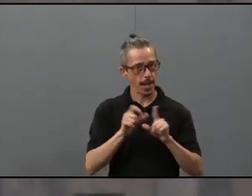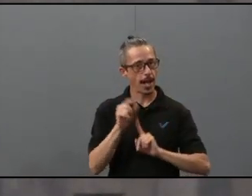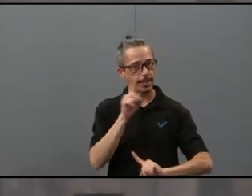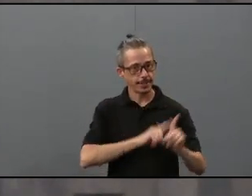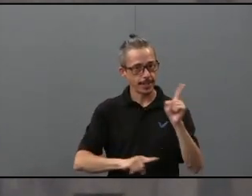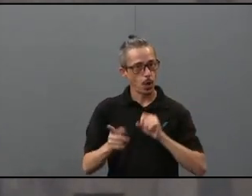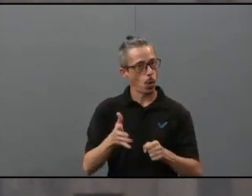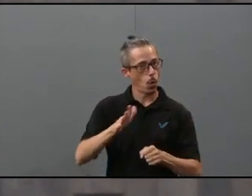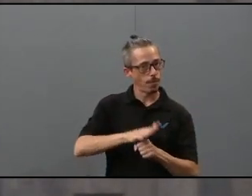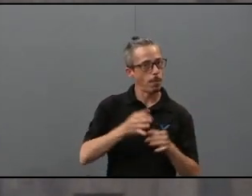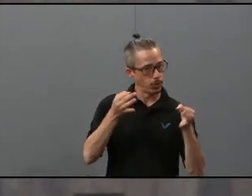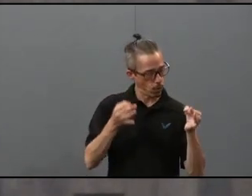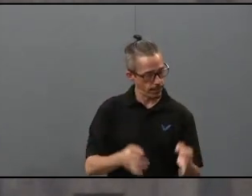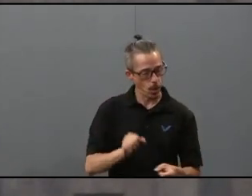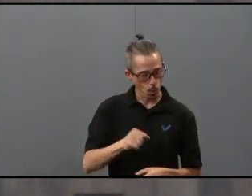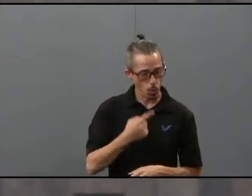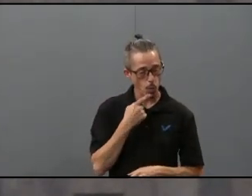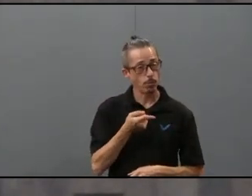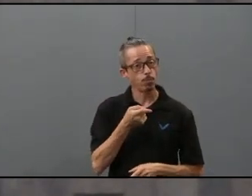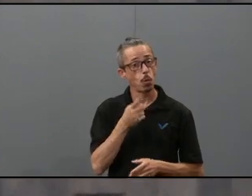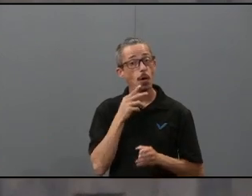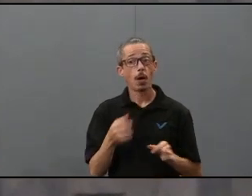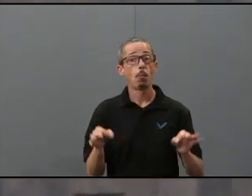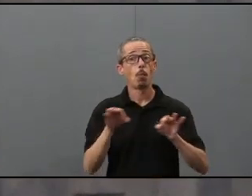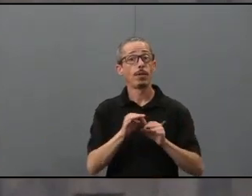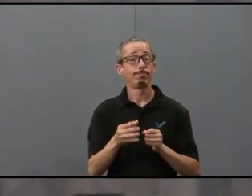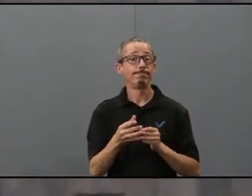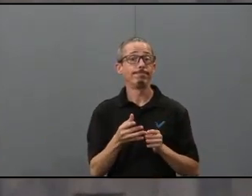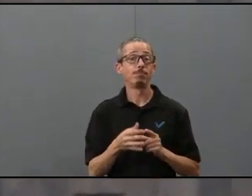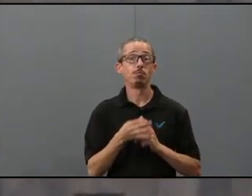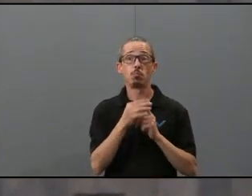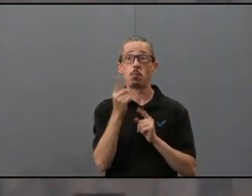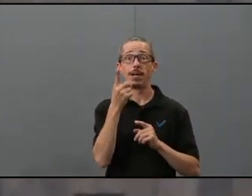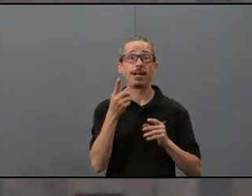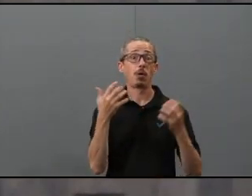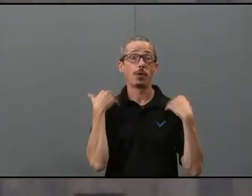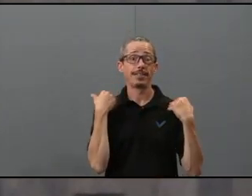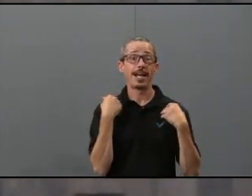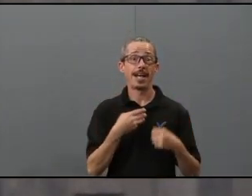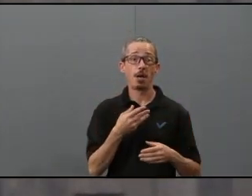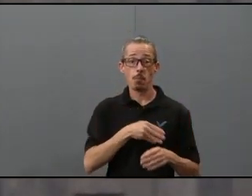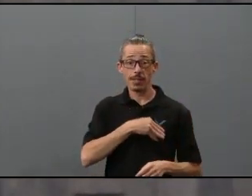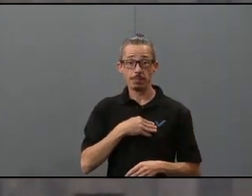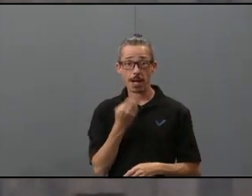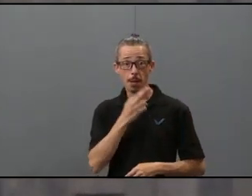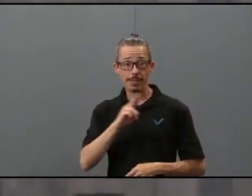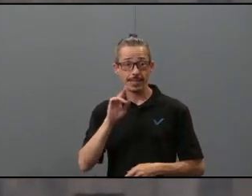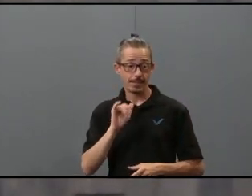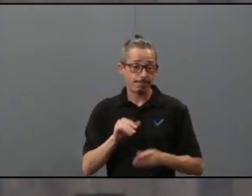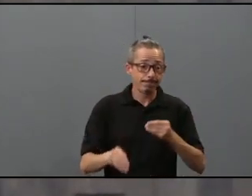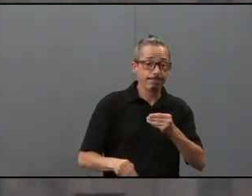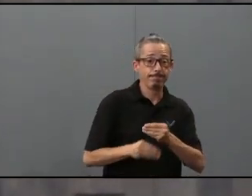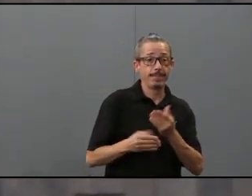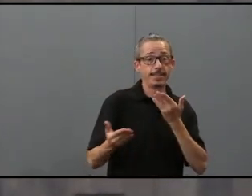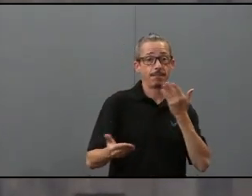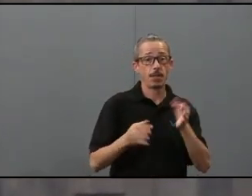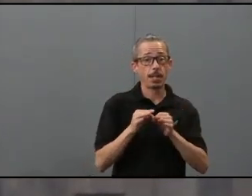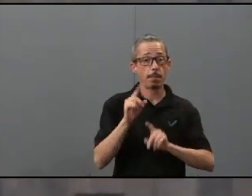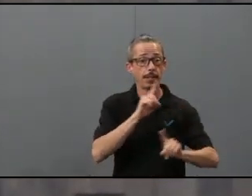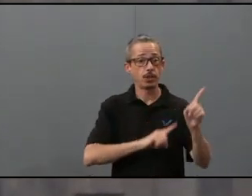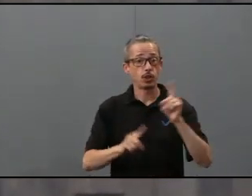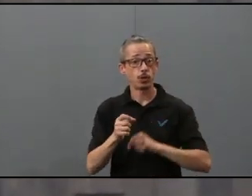signes vous savez l'importance qu'on accorde au dossier on est le premier conseil municipal à repentini qui a euh ajouté euh les